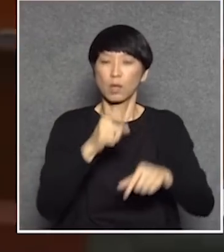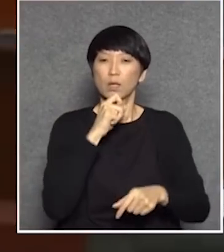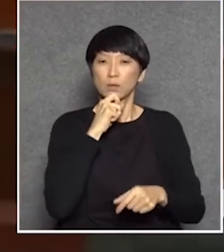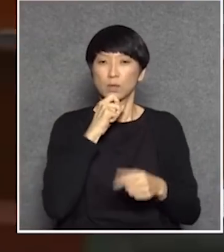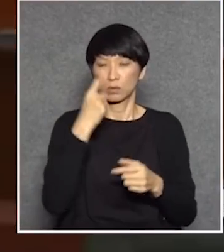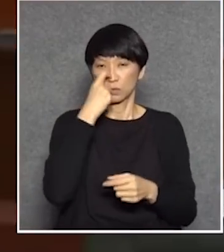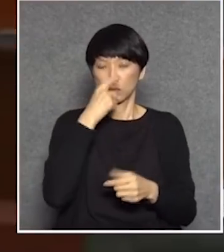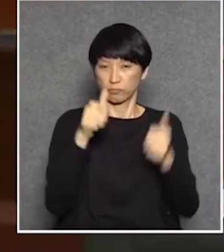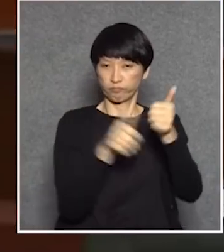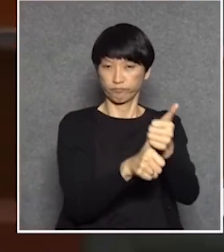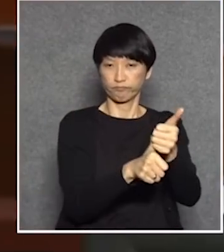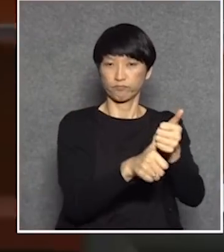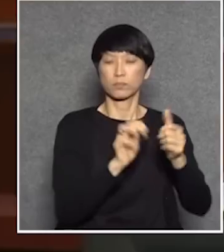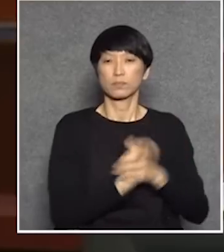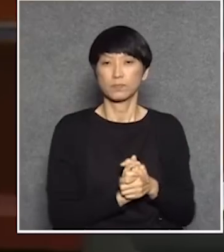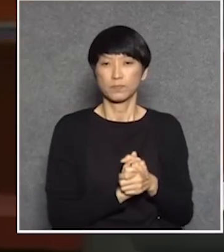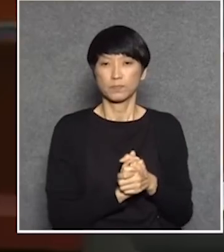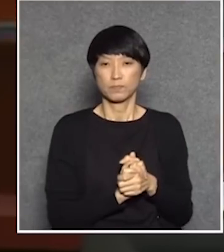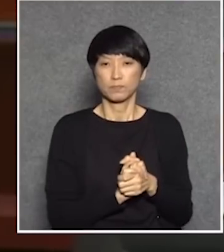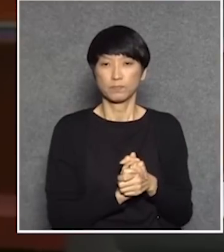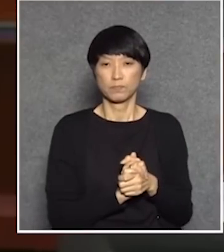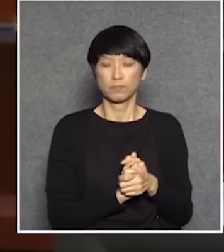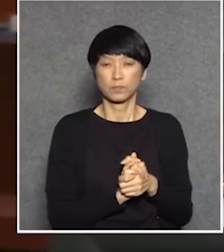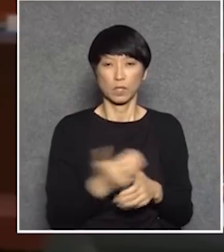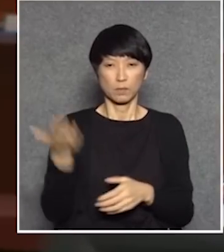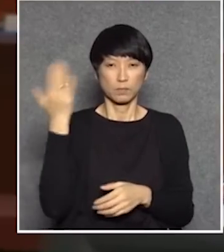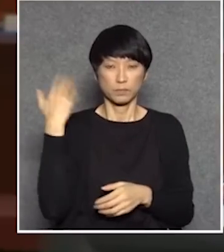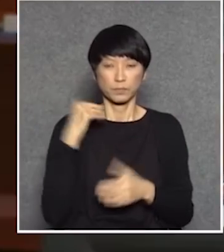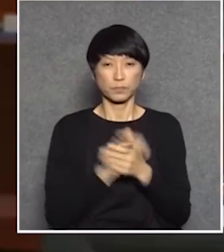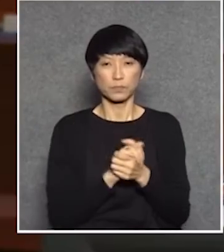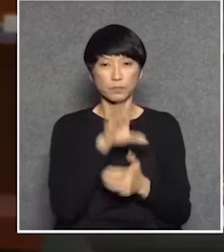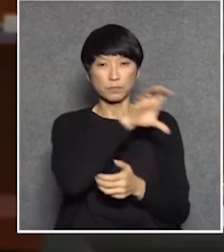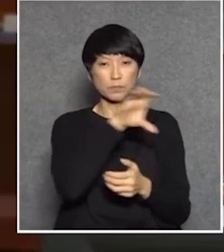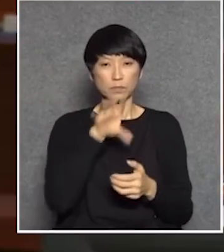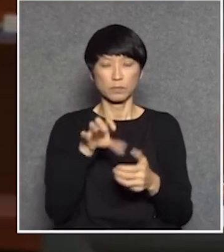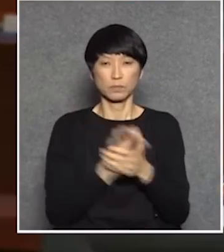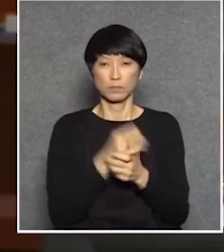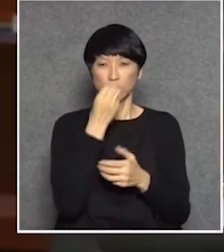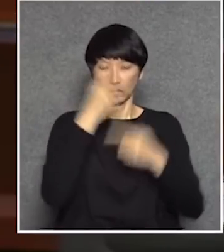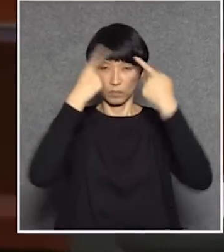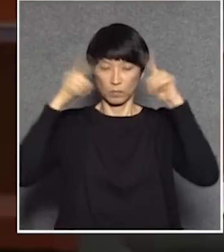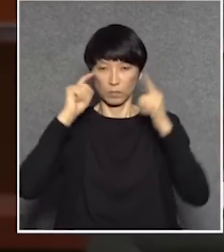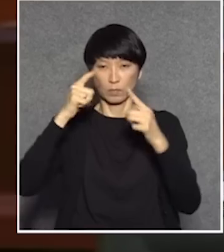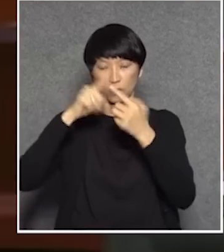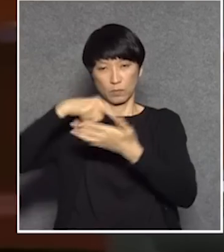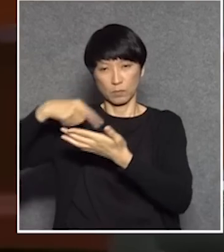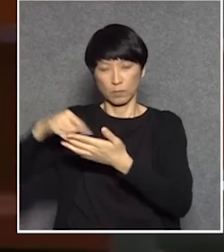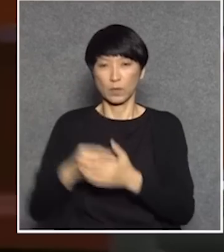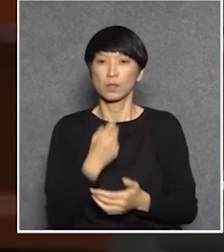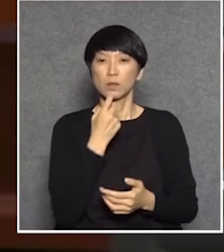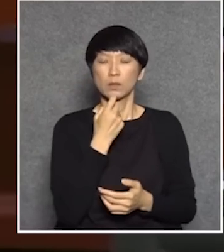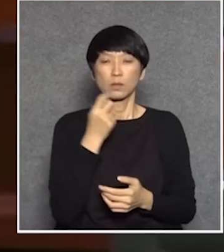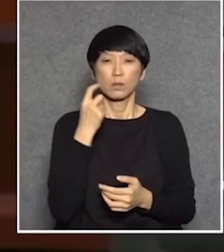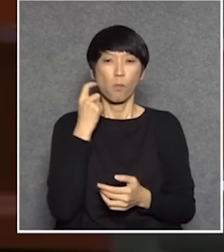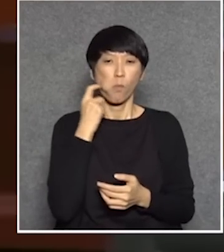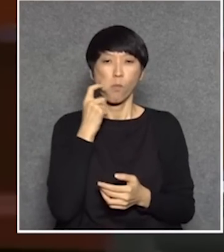英條僆啊，是吧？當時他就引述這個港大民調的結果，說唐梁二人，即唐英年和梁